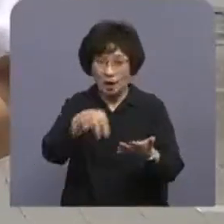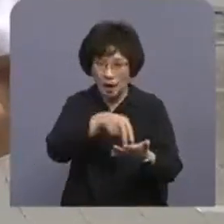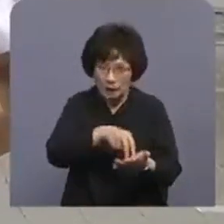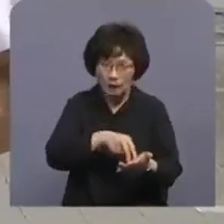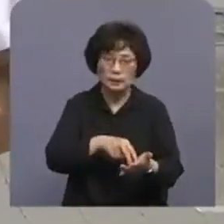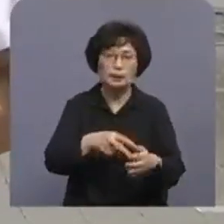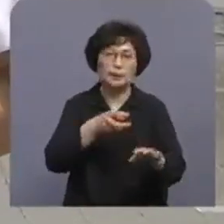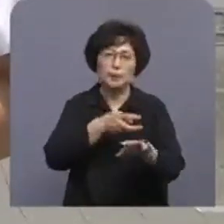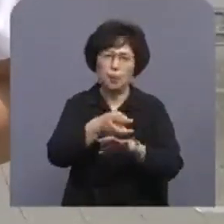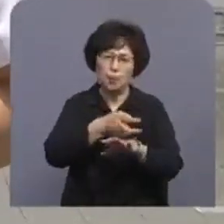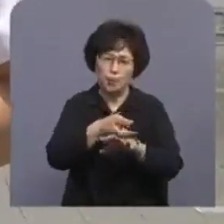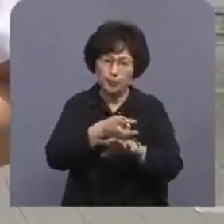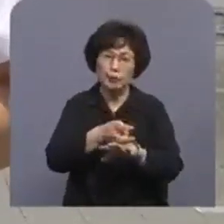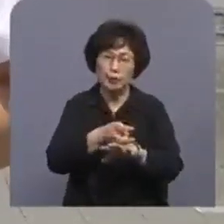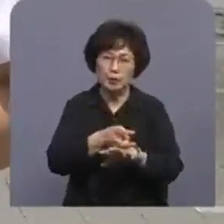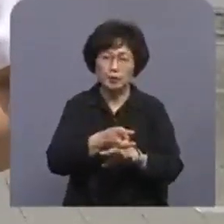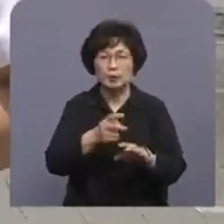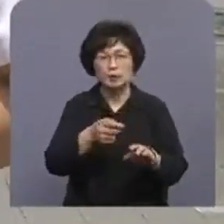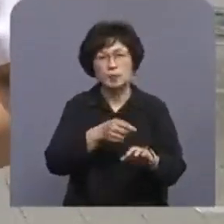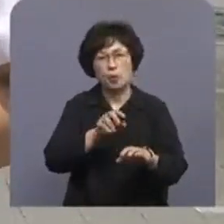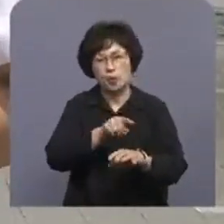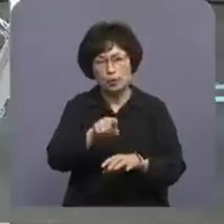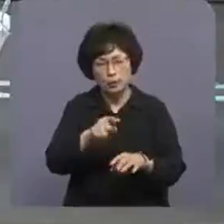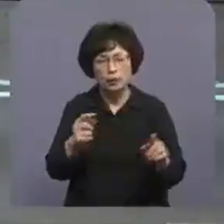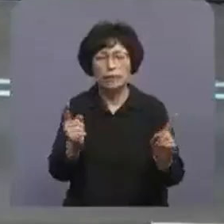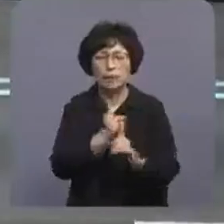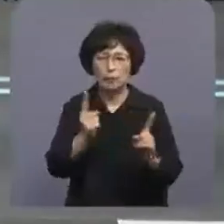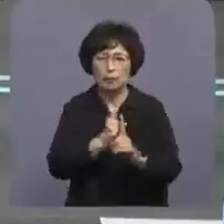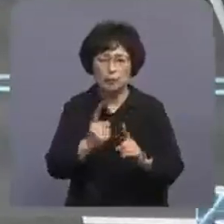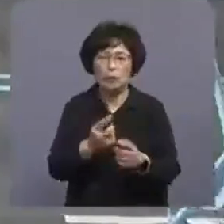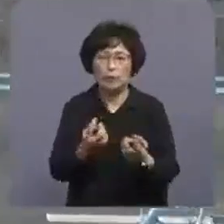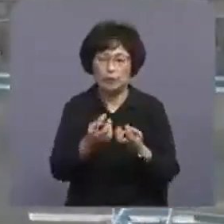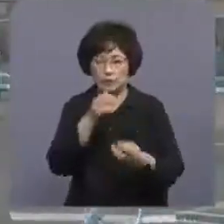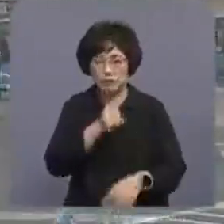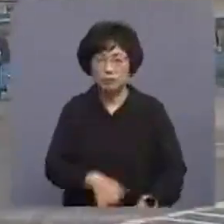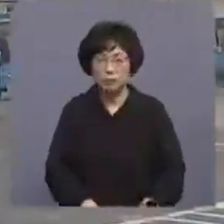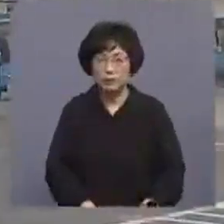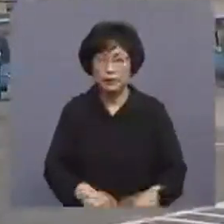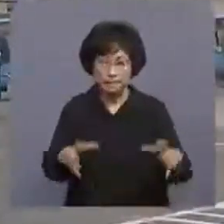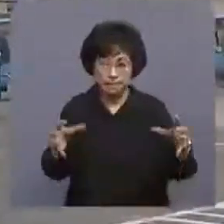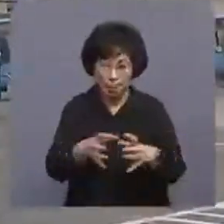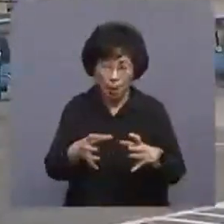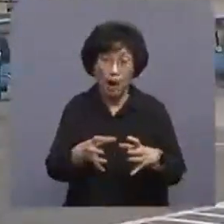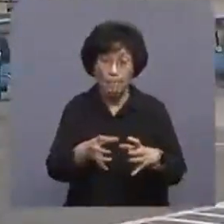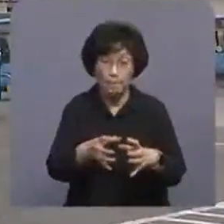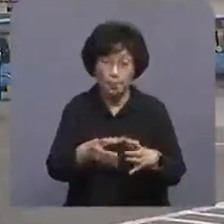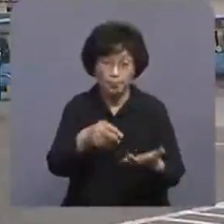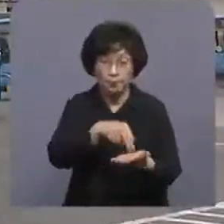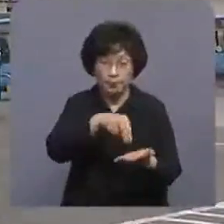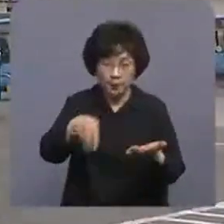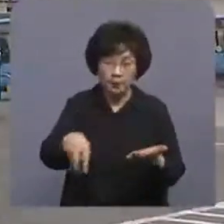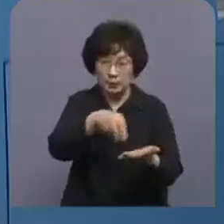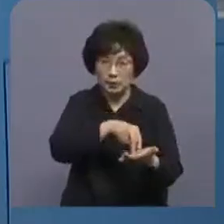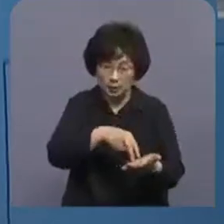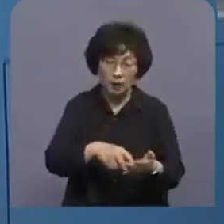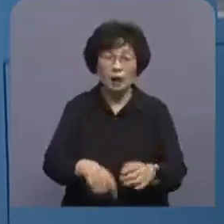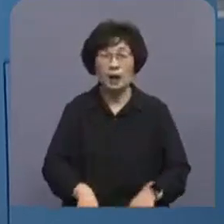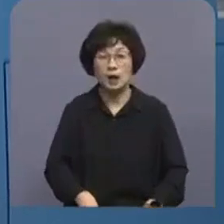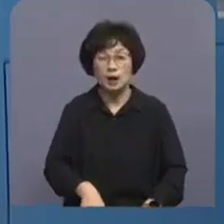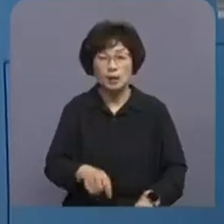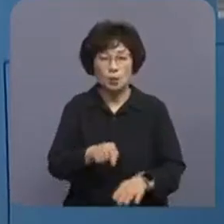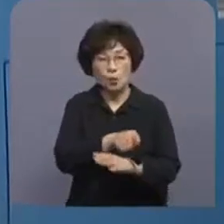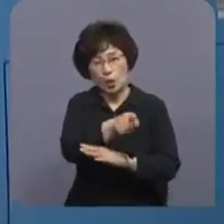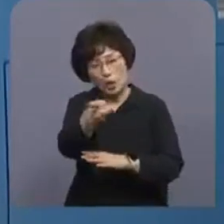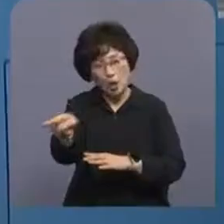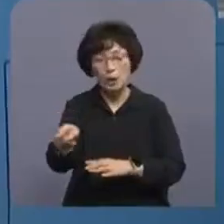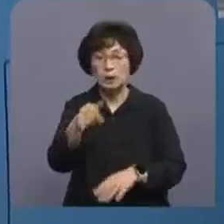대중교통 체계를 개편할 방안으로 꼽힙니다. 복합 환승 시설은 도심 외곽에 있는 공영 차고지